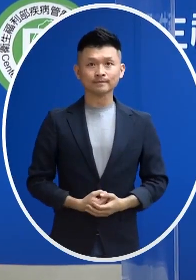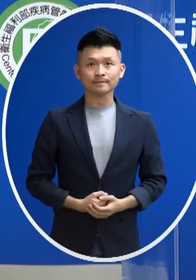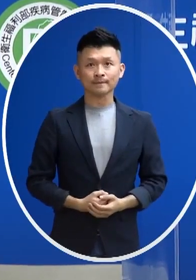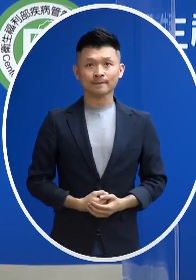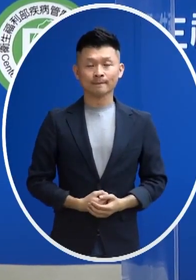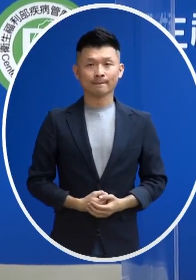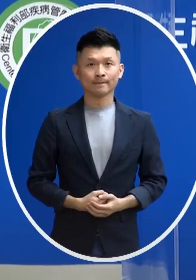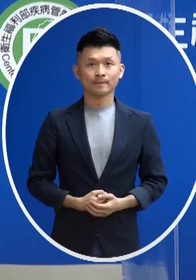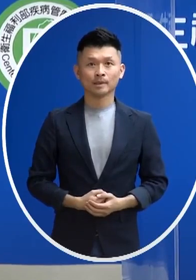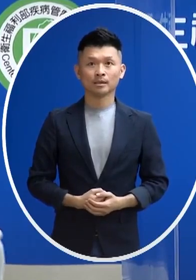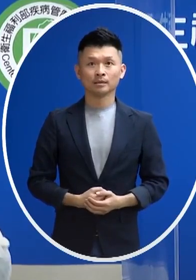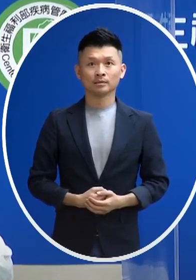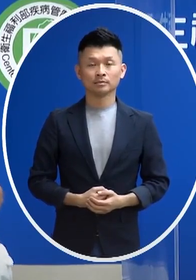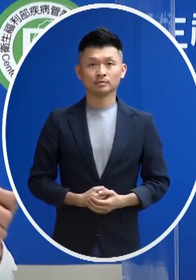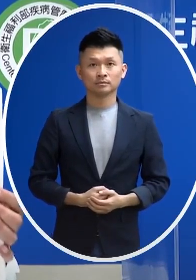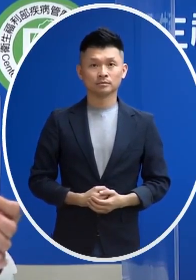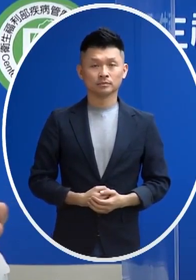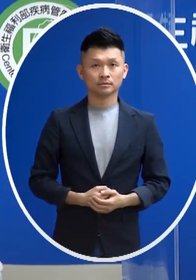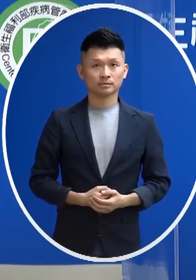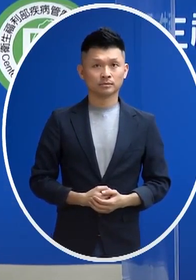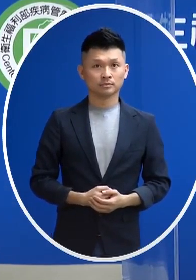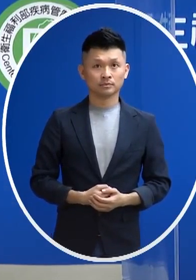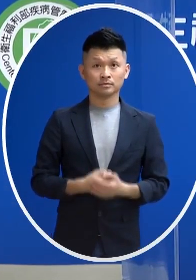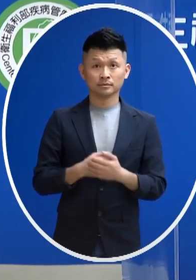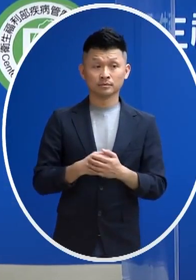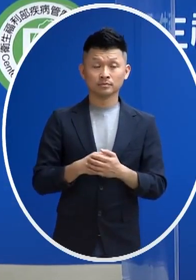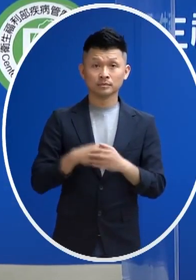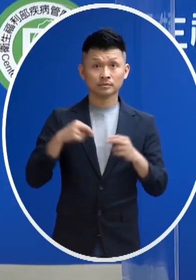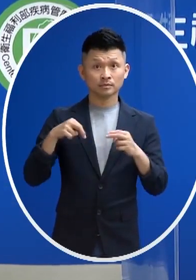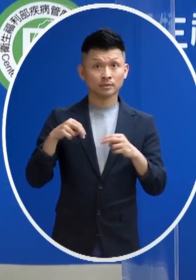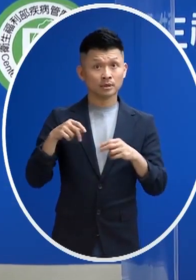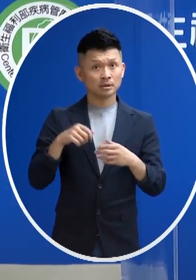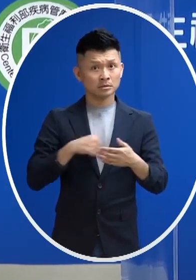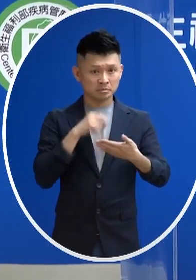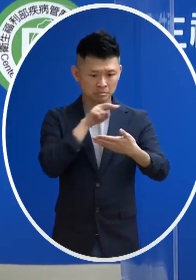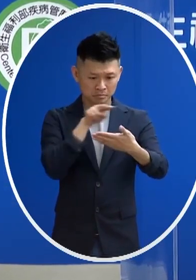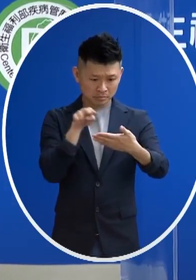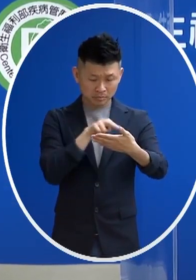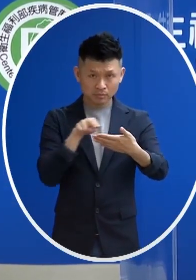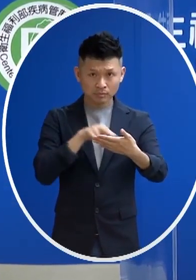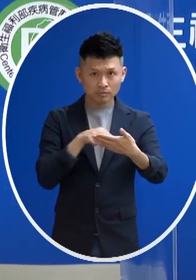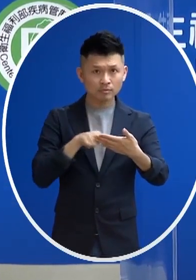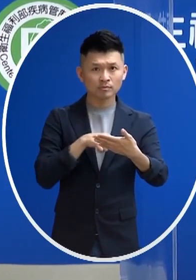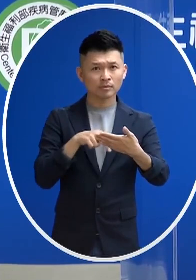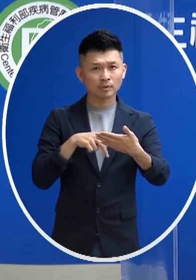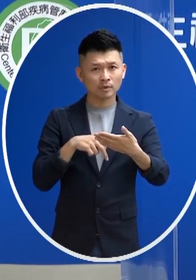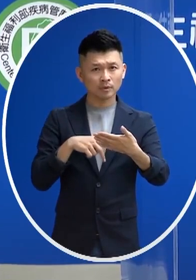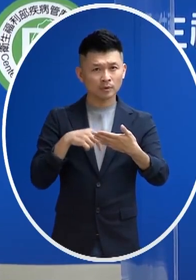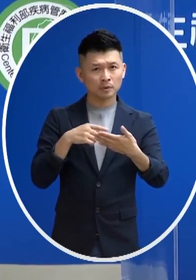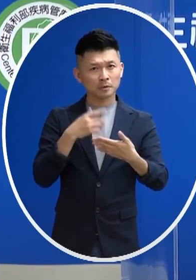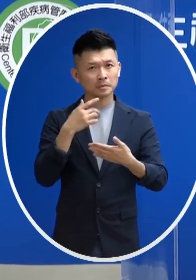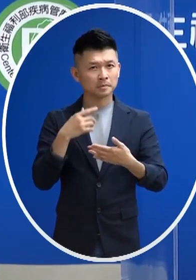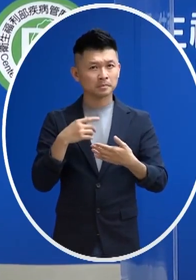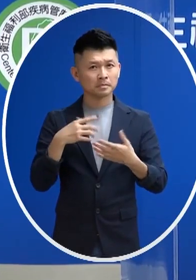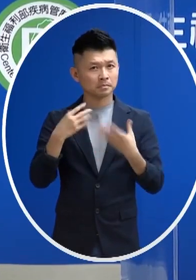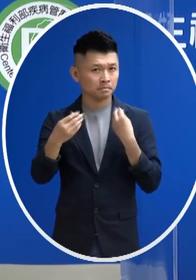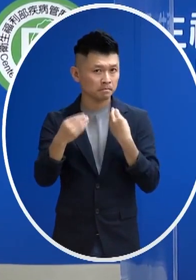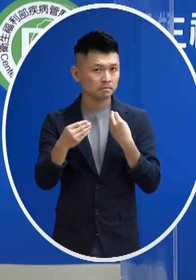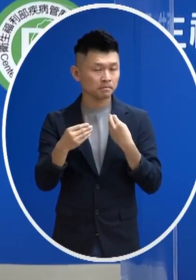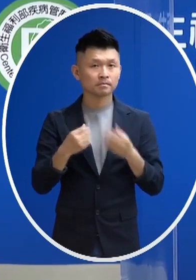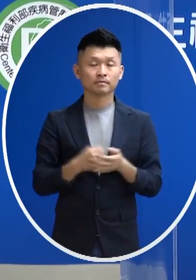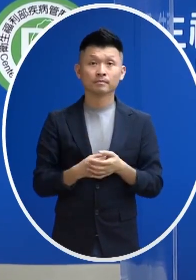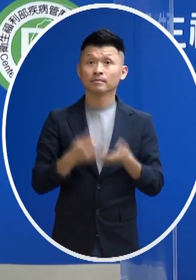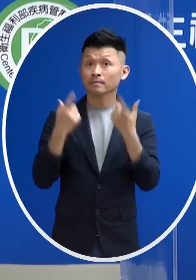说这两面大家看，其实有时候不太容易弄得清楚了就是说原来